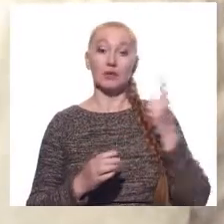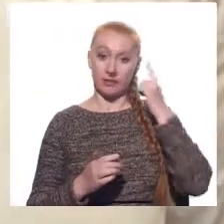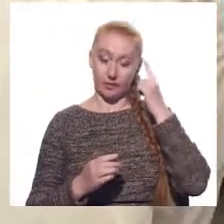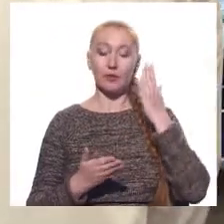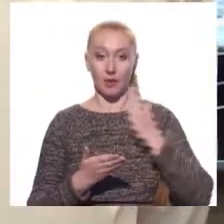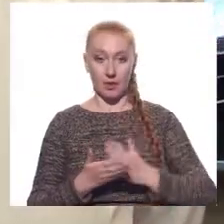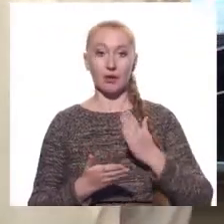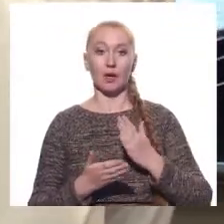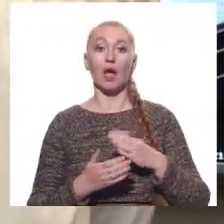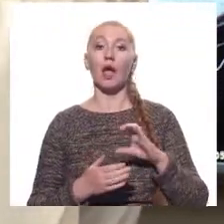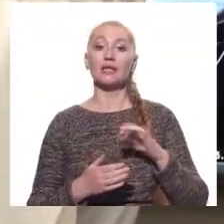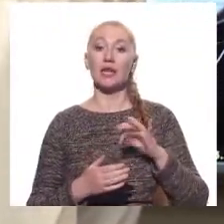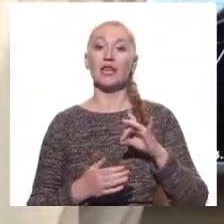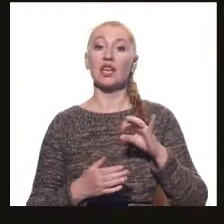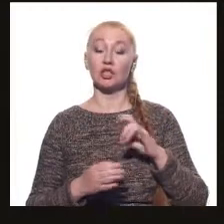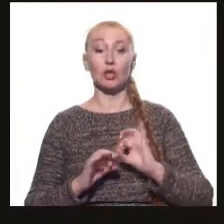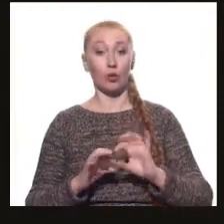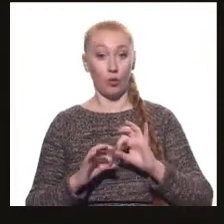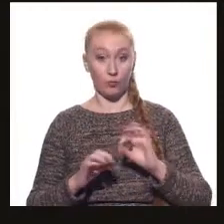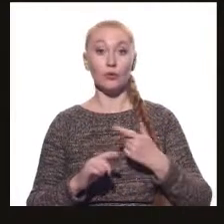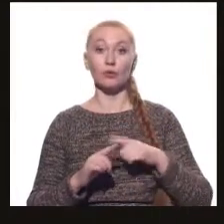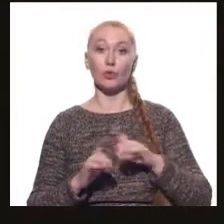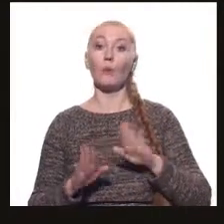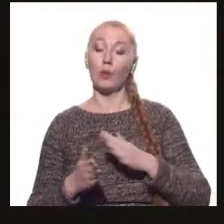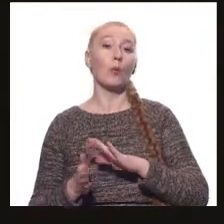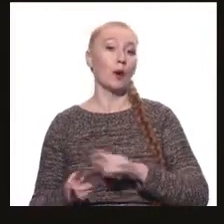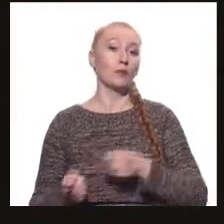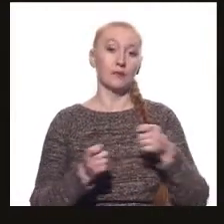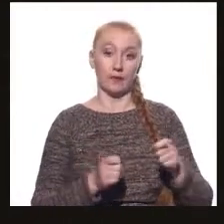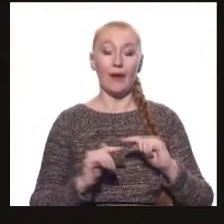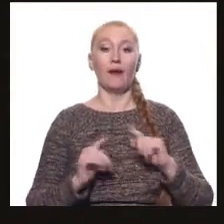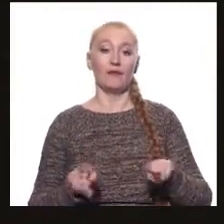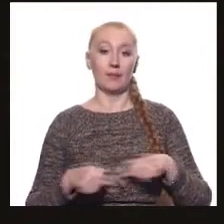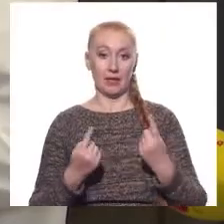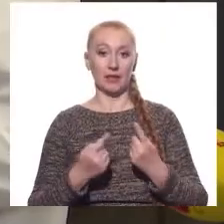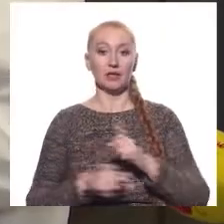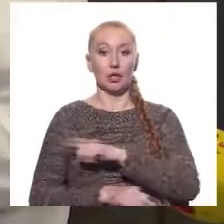свідомості Сергій Риженко говорить, що пізніше їх переведуть в реабілітаційний